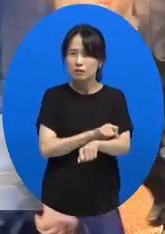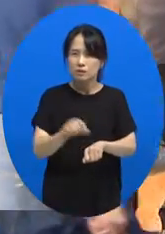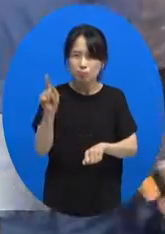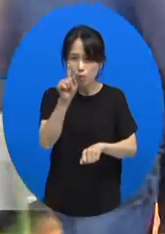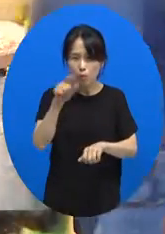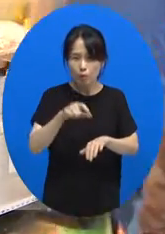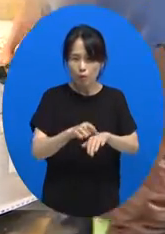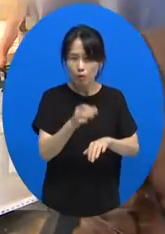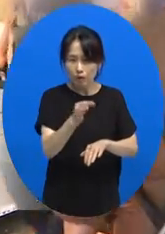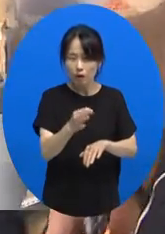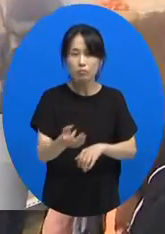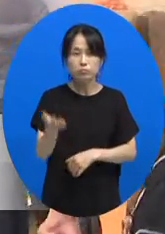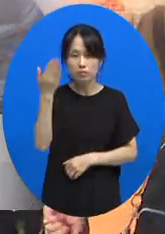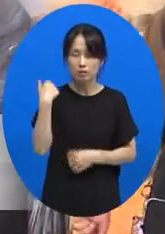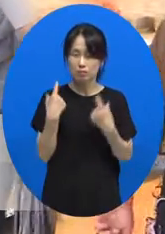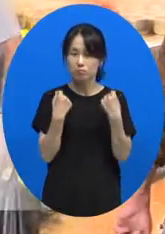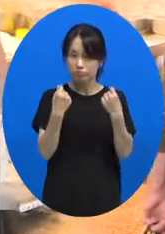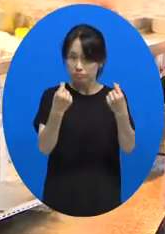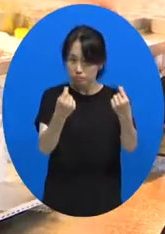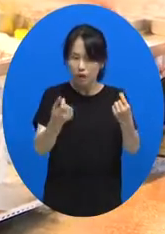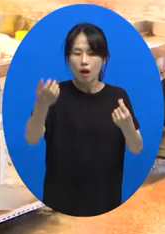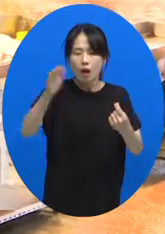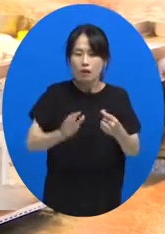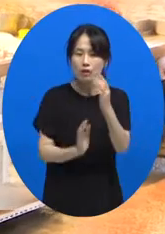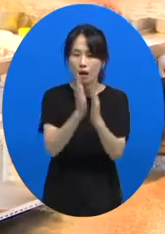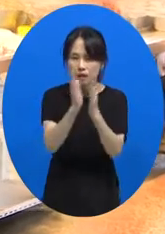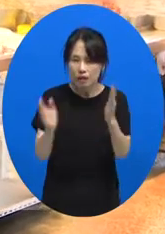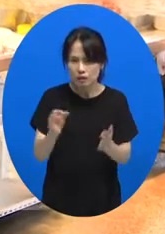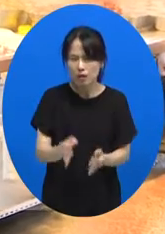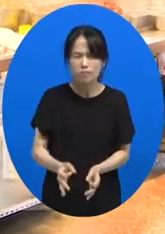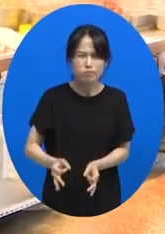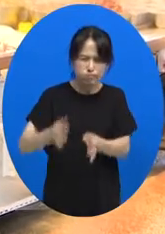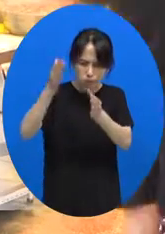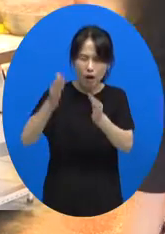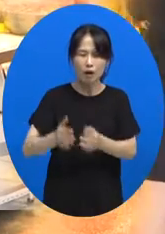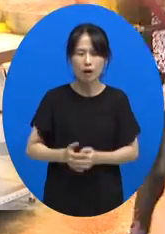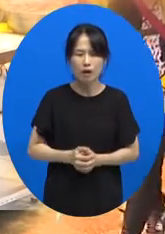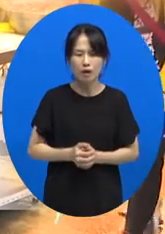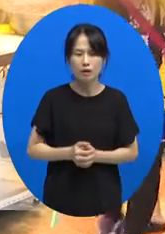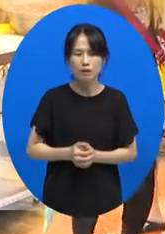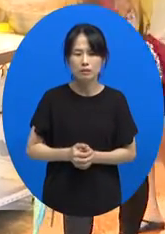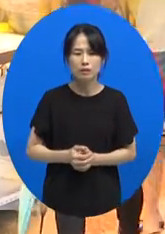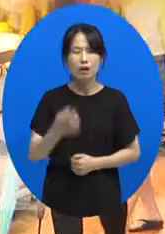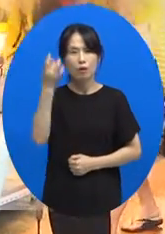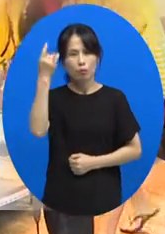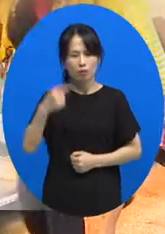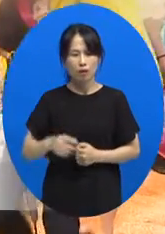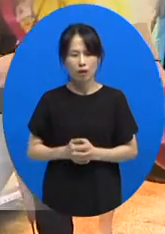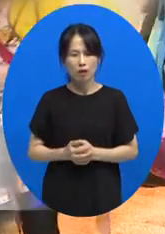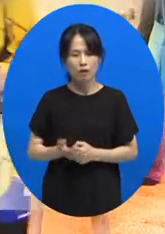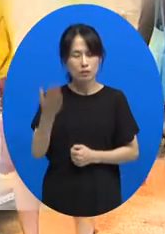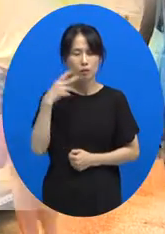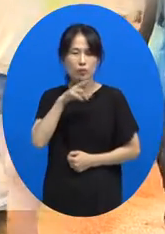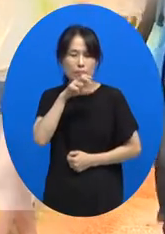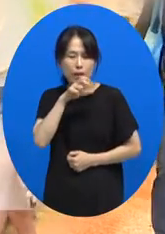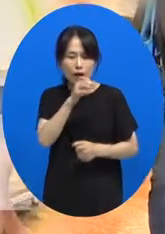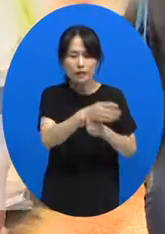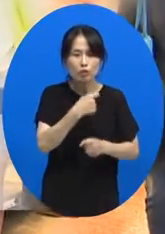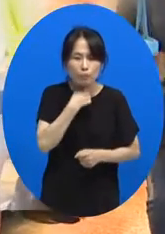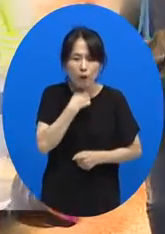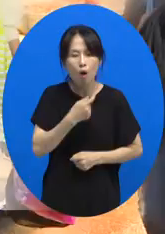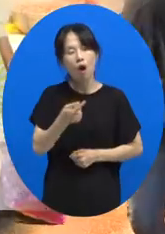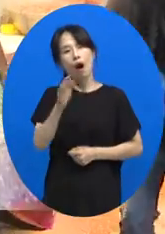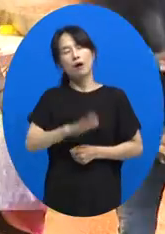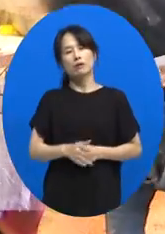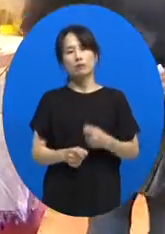고기값은 뭐 그냥 예년에 비해서 큰 차이 없는데 야채값이 너무너무 많이 올라서 원래는 이 그 전에다 쪽파를 넣으려고 했는데 쪽파가